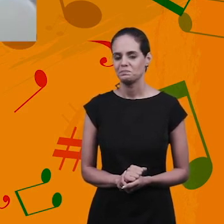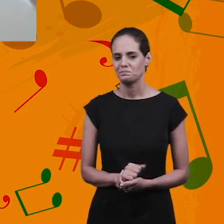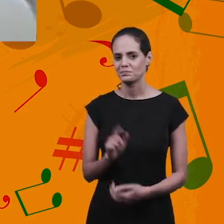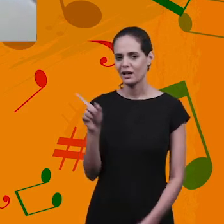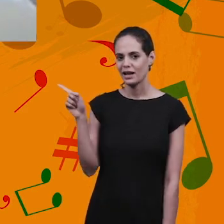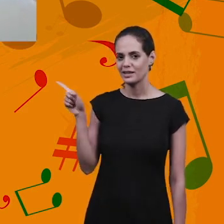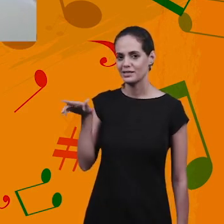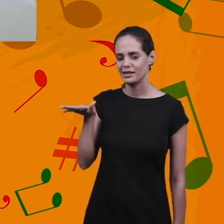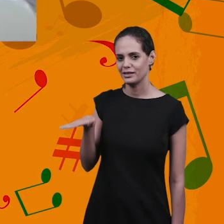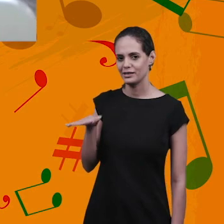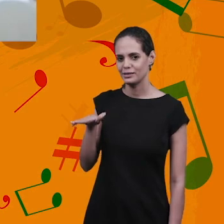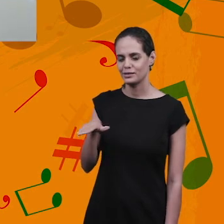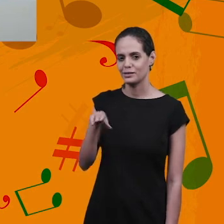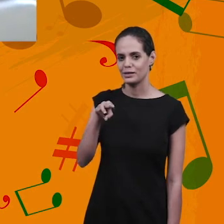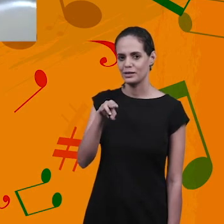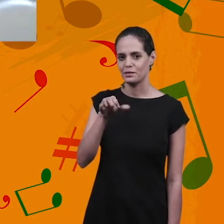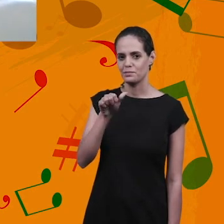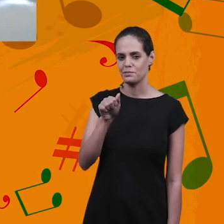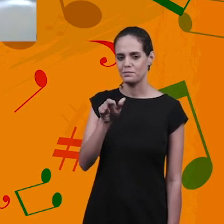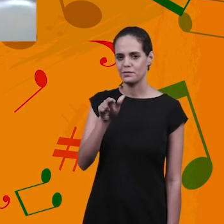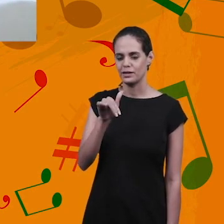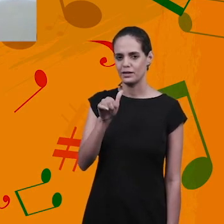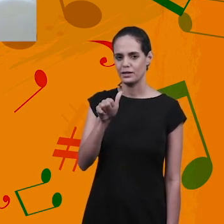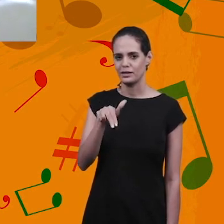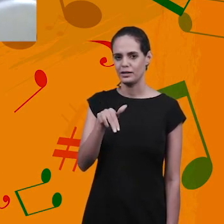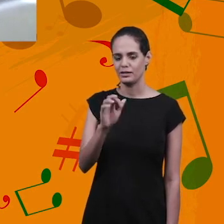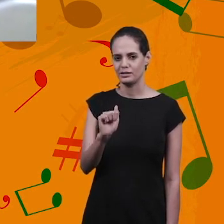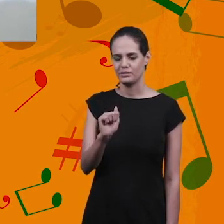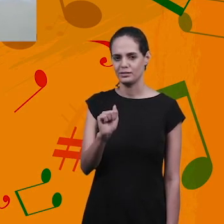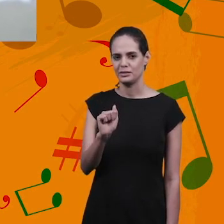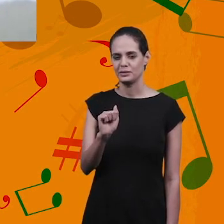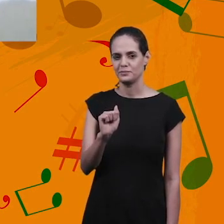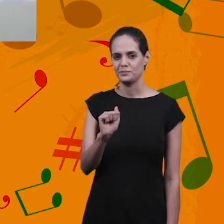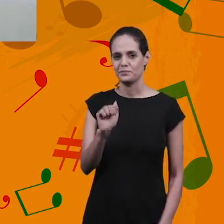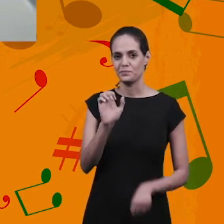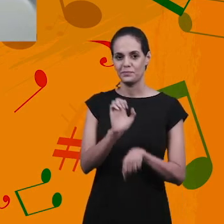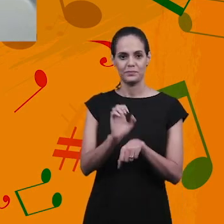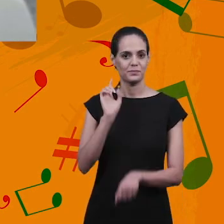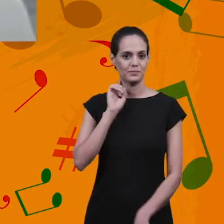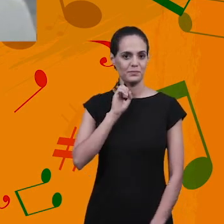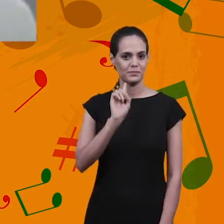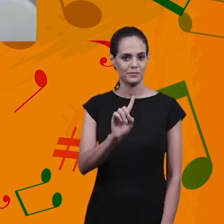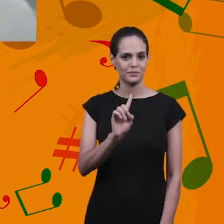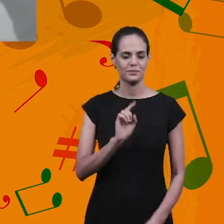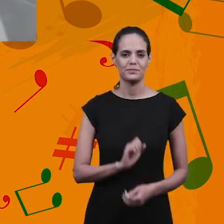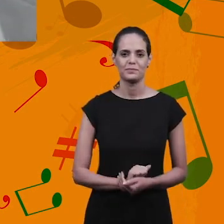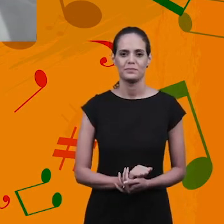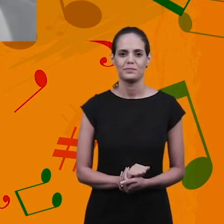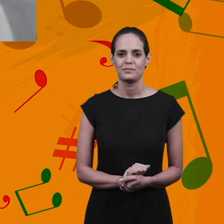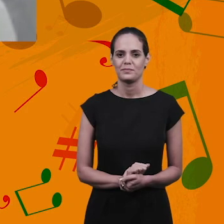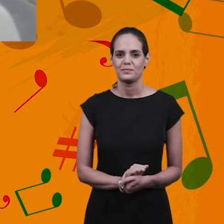Voici l'intermédiaire Mariana Alessandra de Chorim de Cima, Minas Gerais.